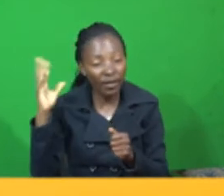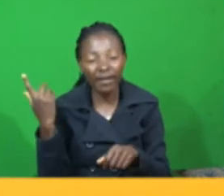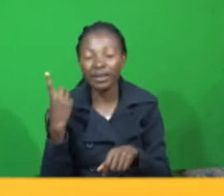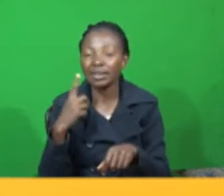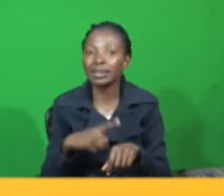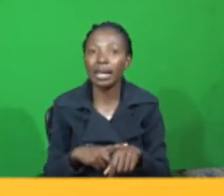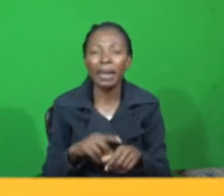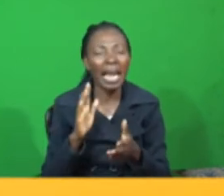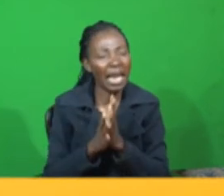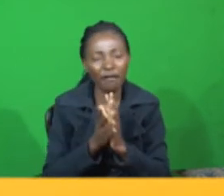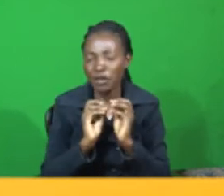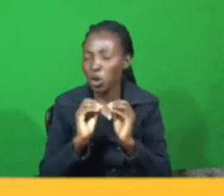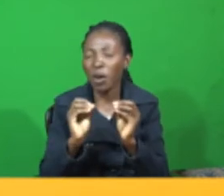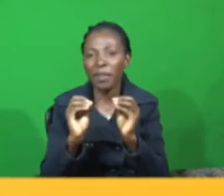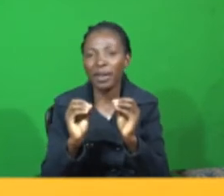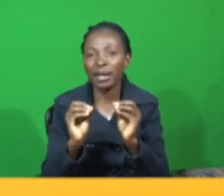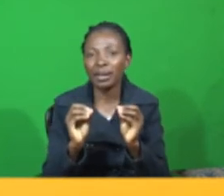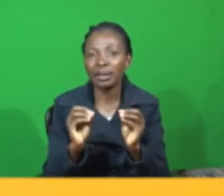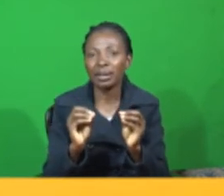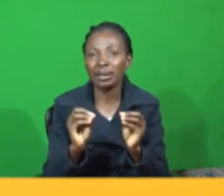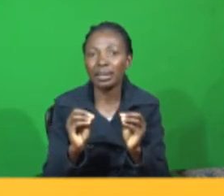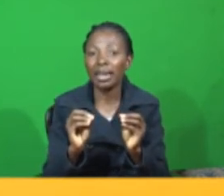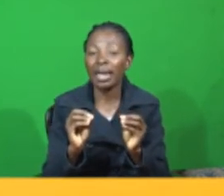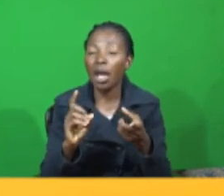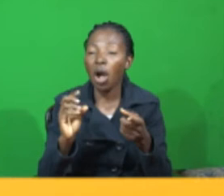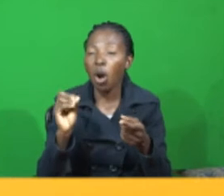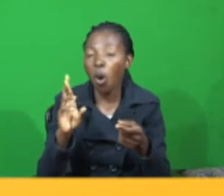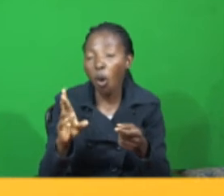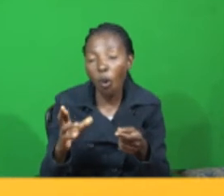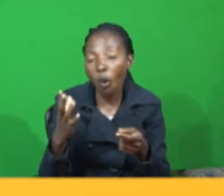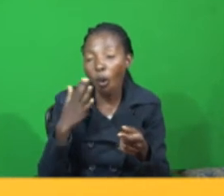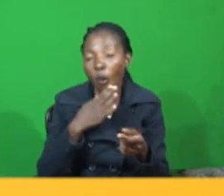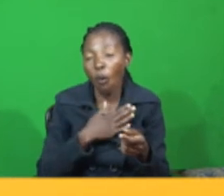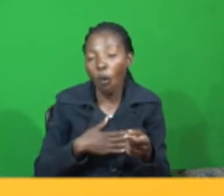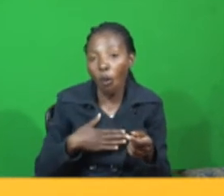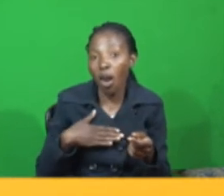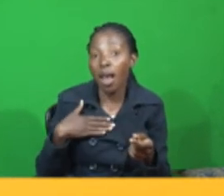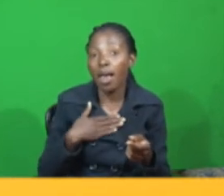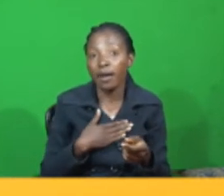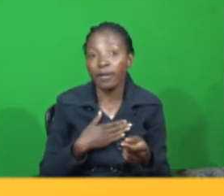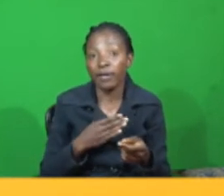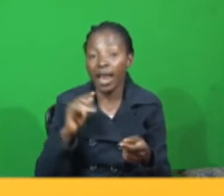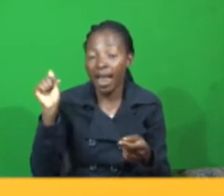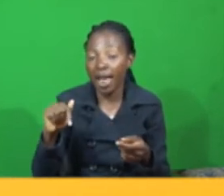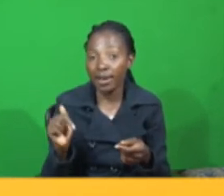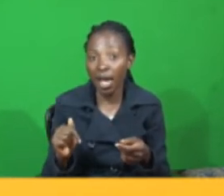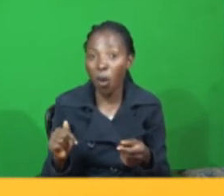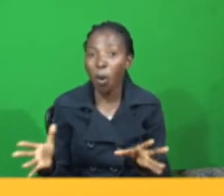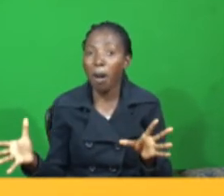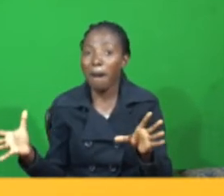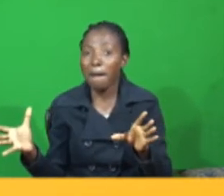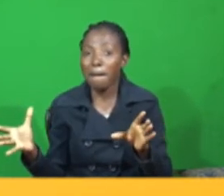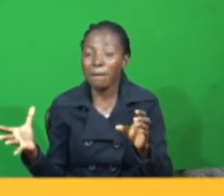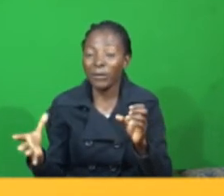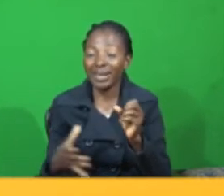iye asingamuteereri kuti avate naye kana kuva naye ipapo akamubata